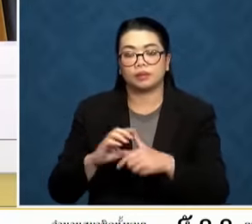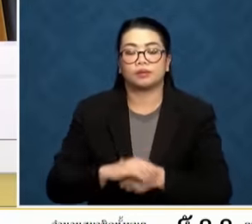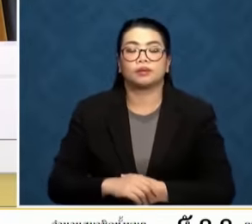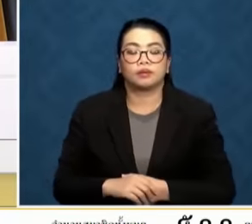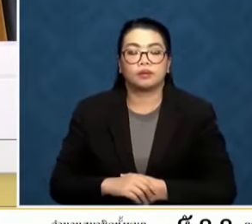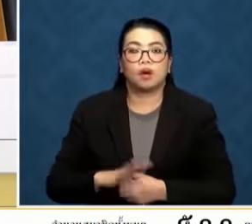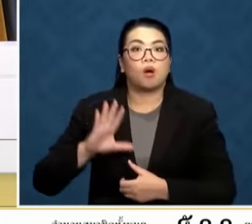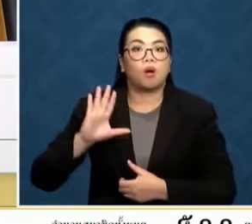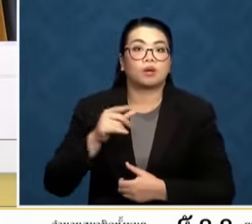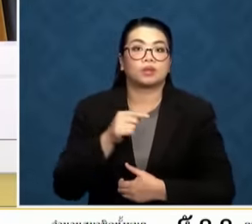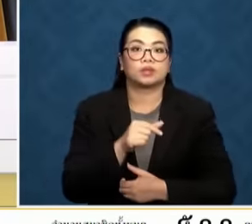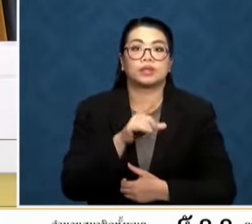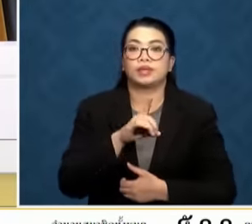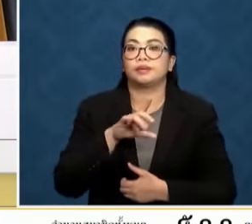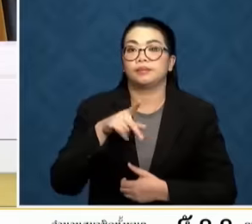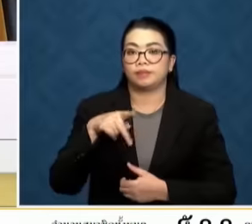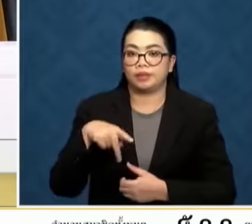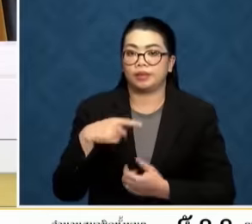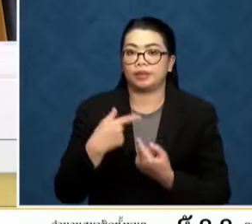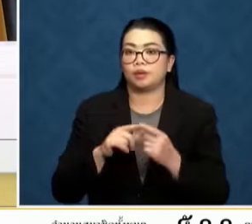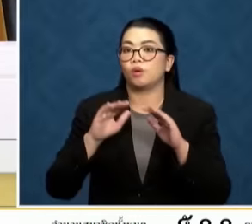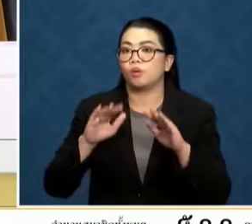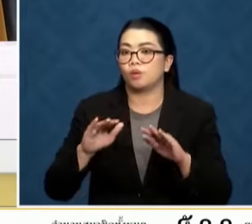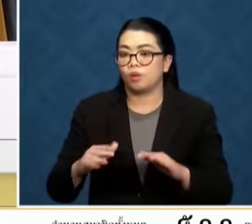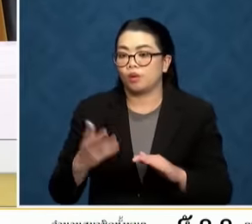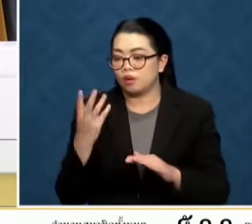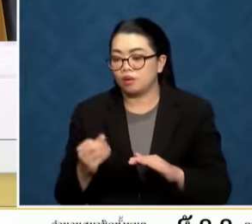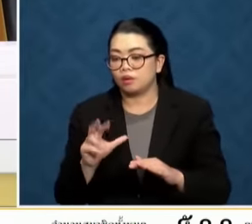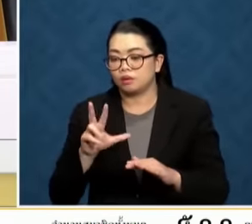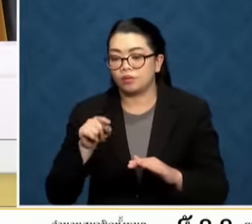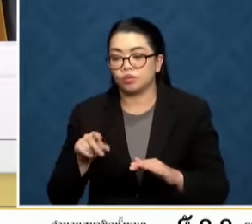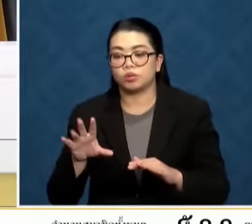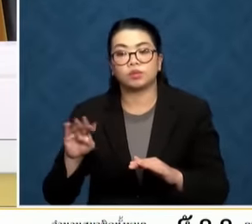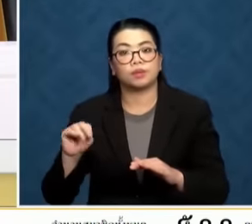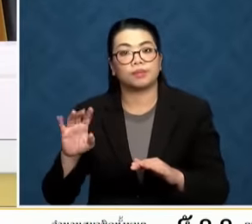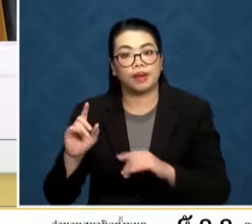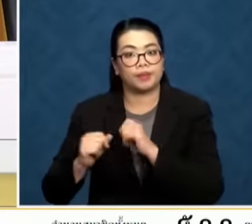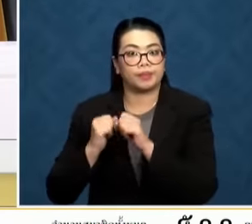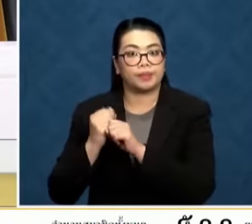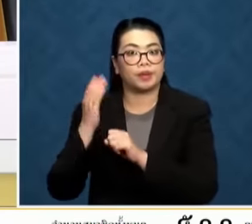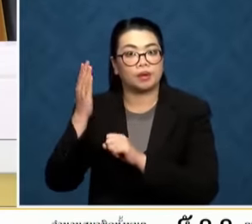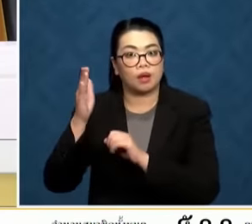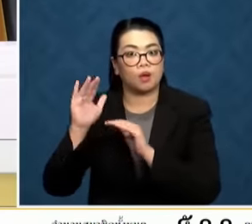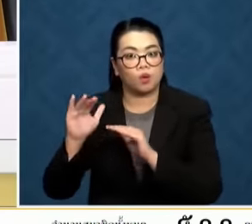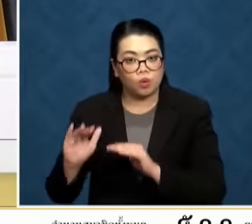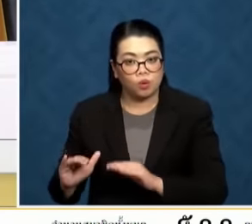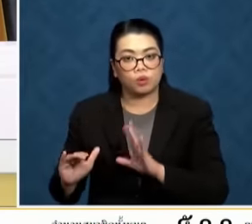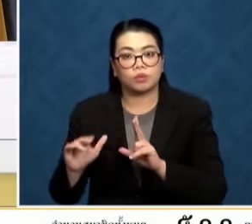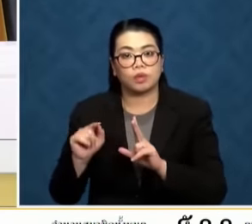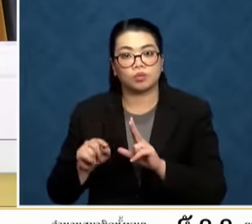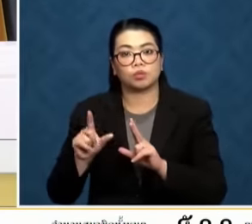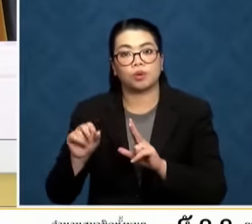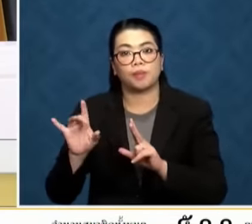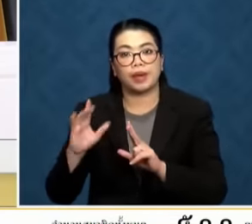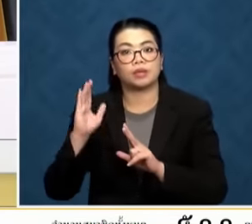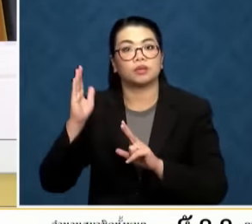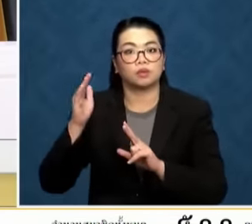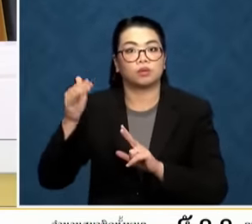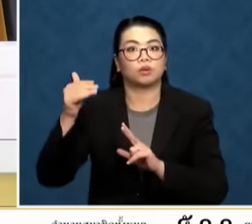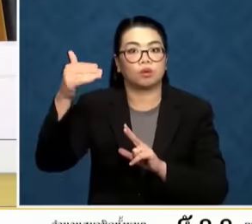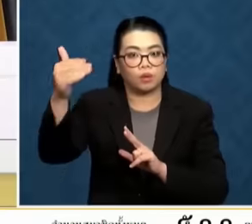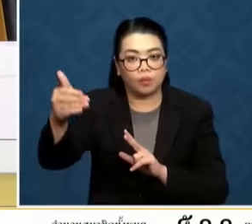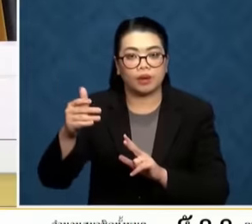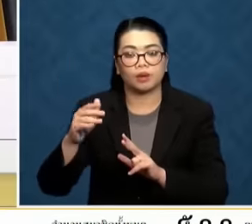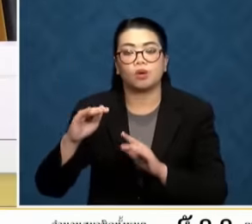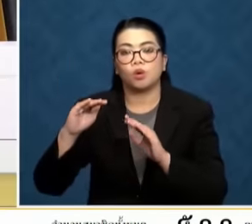GDPนะครับแต่จะลดลงเหลือ3.48ในปีหน้าลดลงเหลือ 3.28ในปีต่อไป